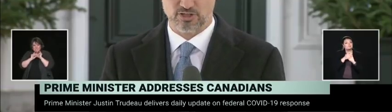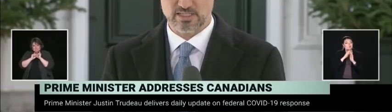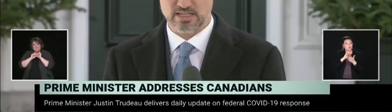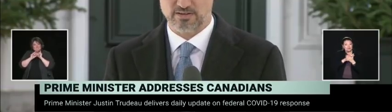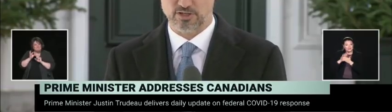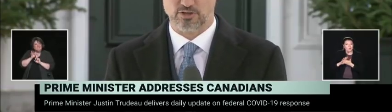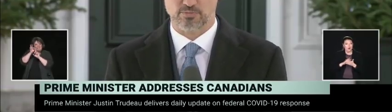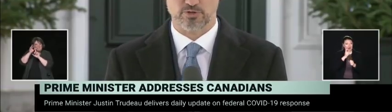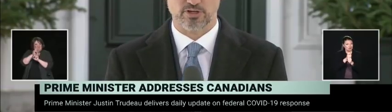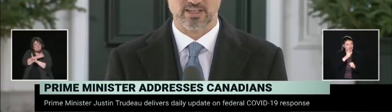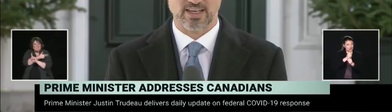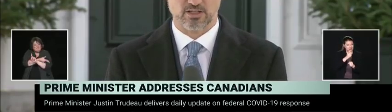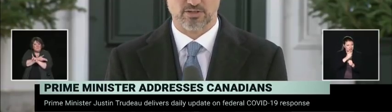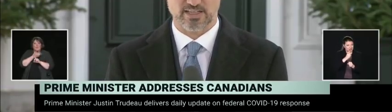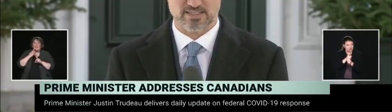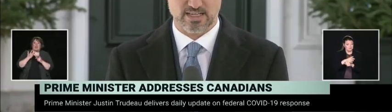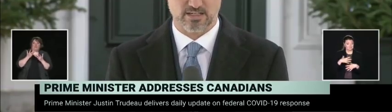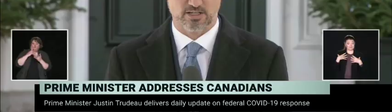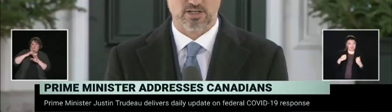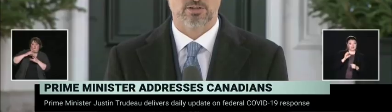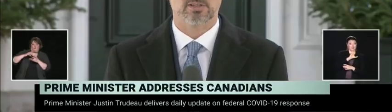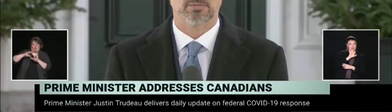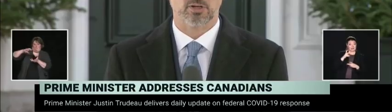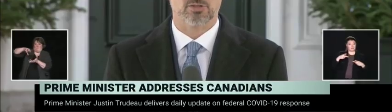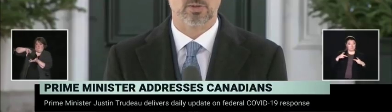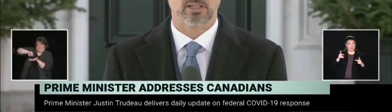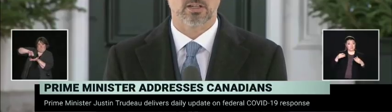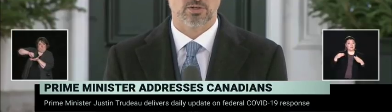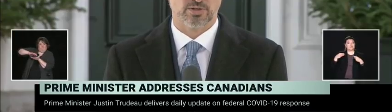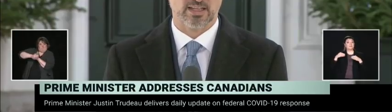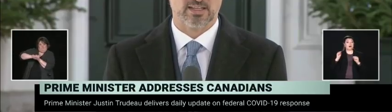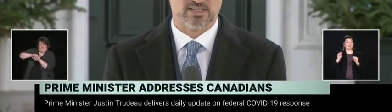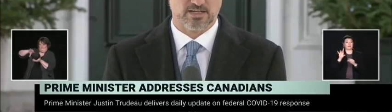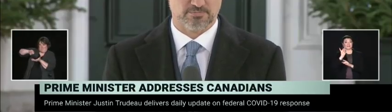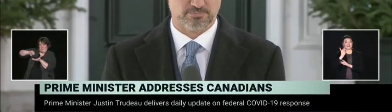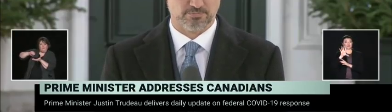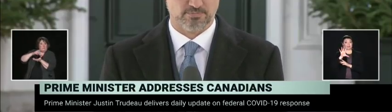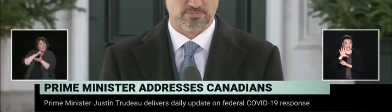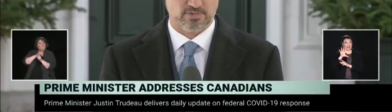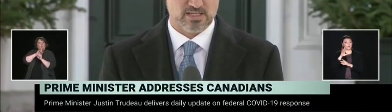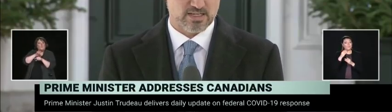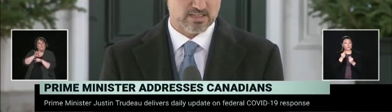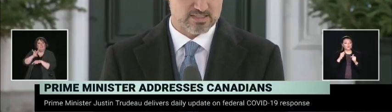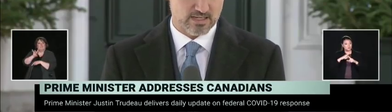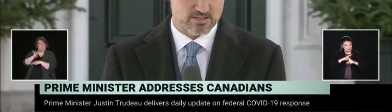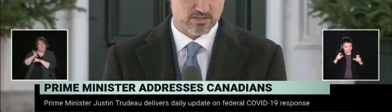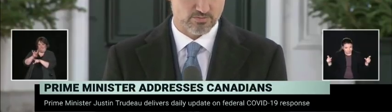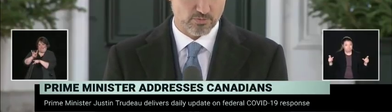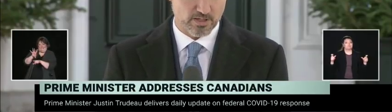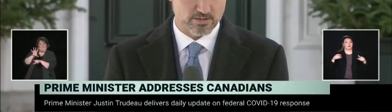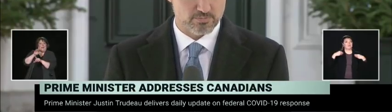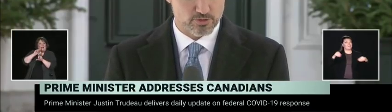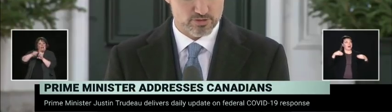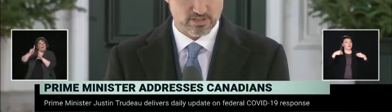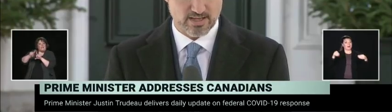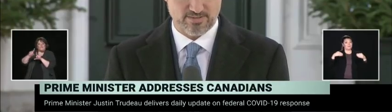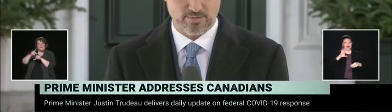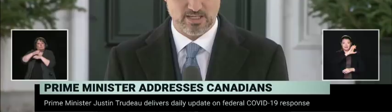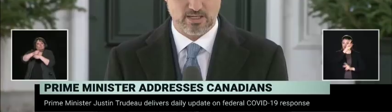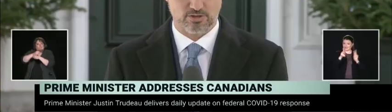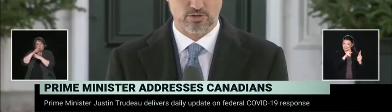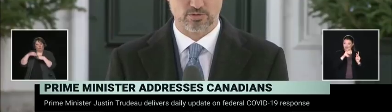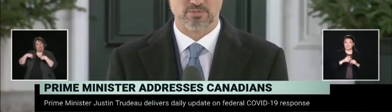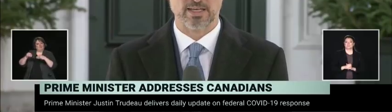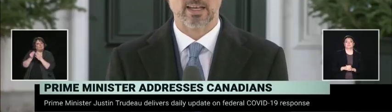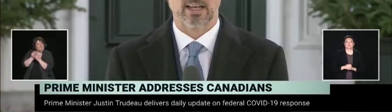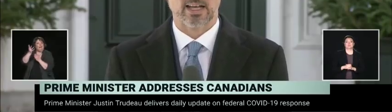a autorisé la vente de plus de 85 de ces produits aux Canadiens. Certains articles vont prendre plus de temps à